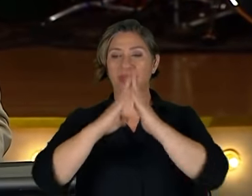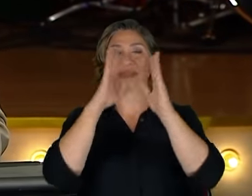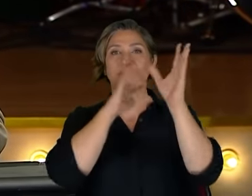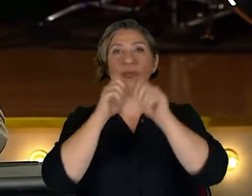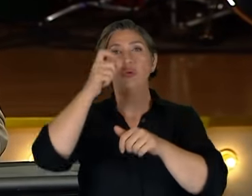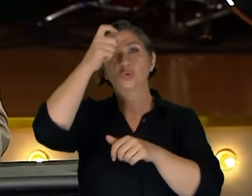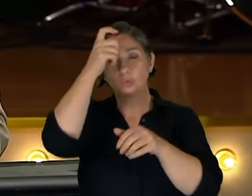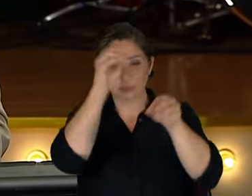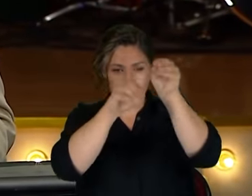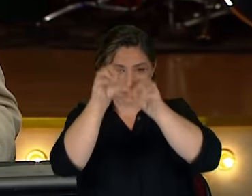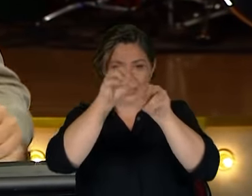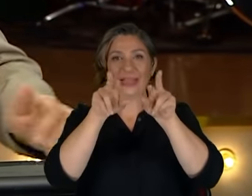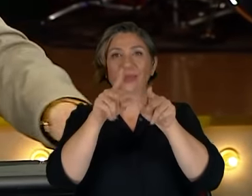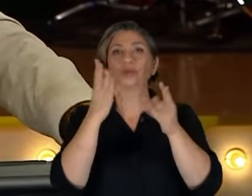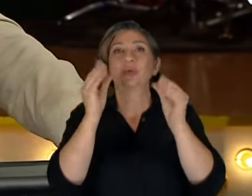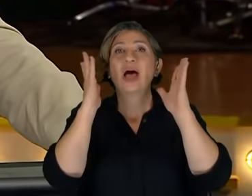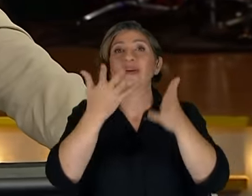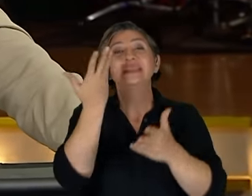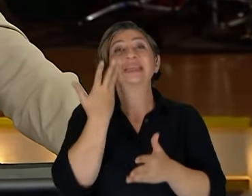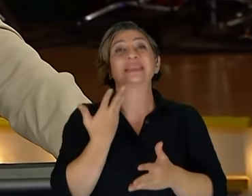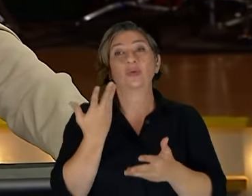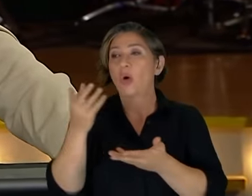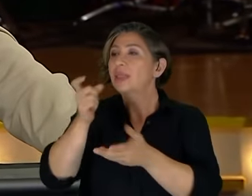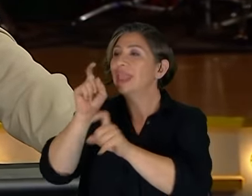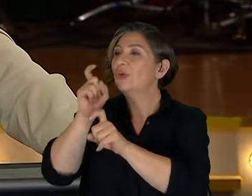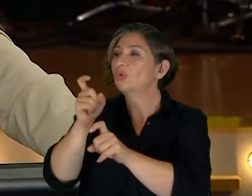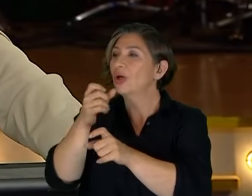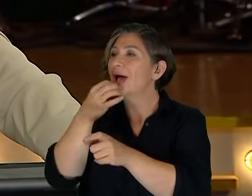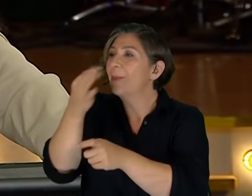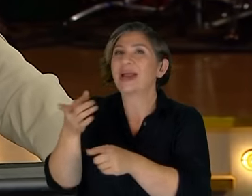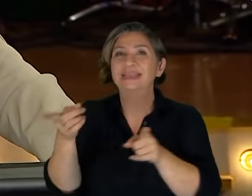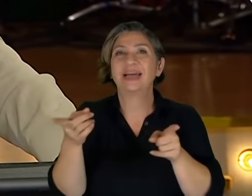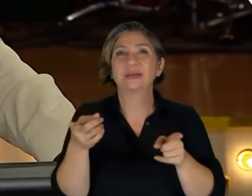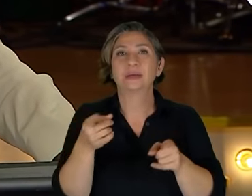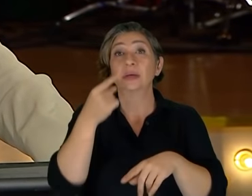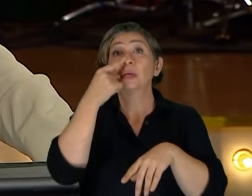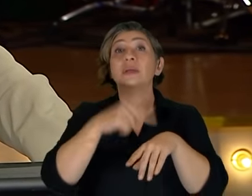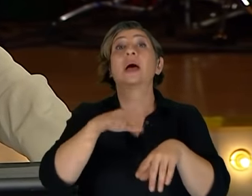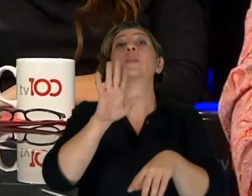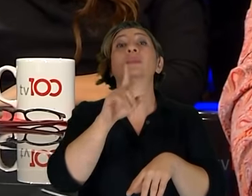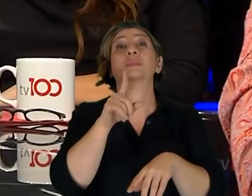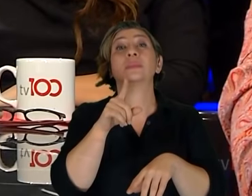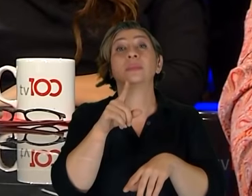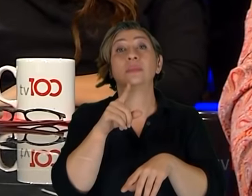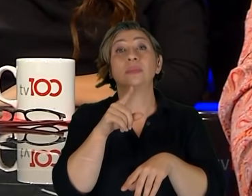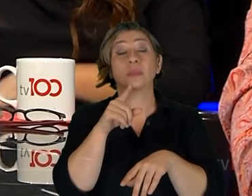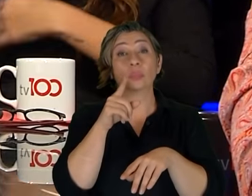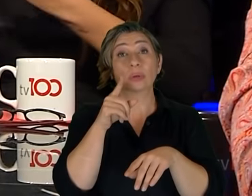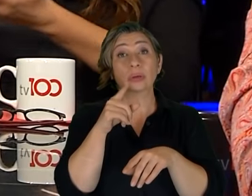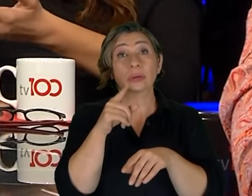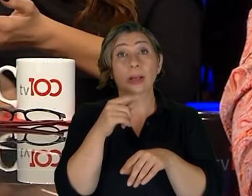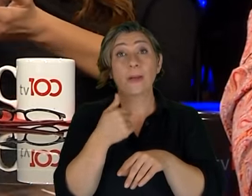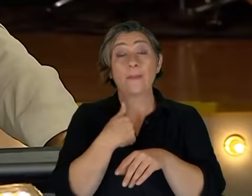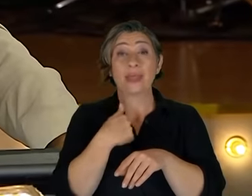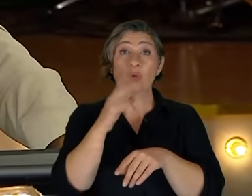Türk prodüksiyonu olarak çok daha fazla izleniyor bir magazin programında. Buna inanmak isterim. Yok, inanmak. Hayır, bu hayır. Yani